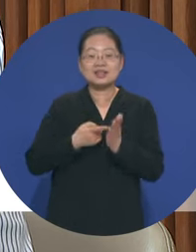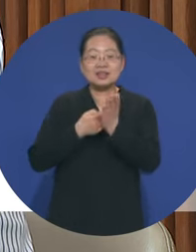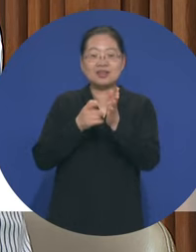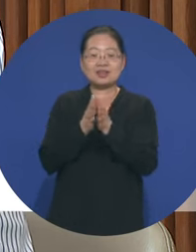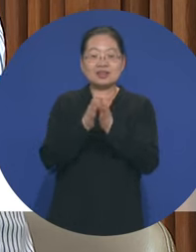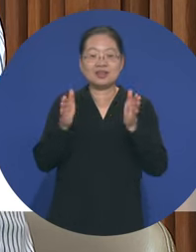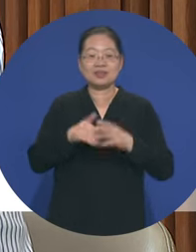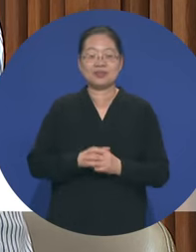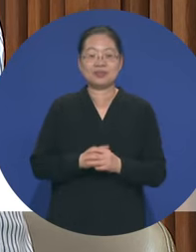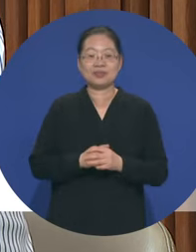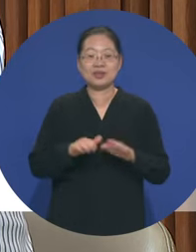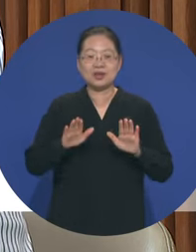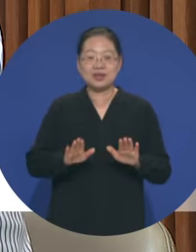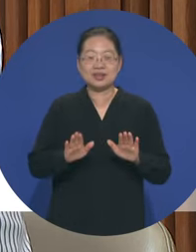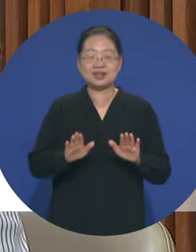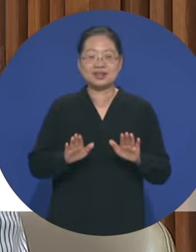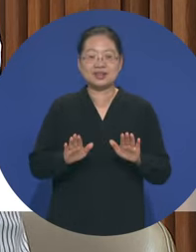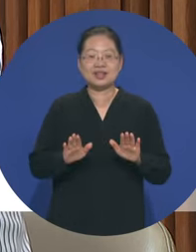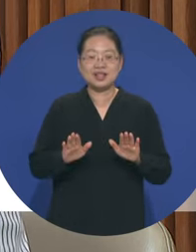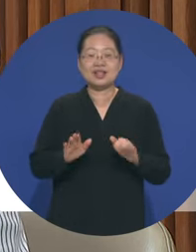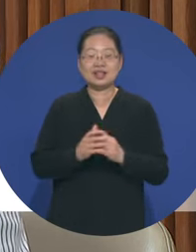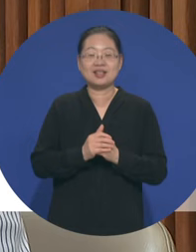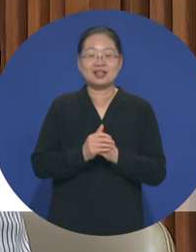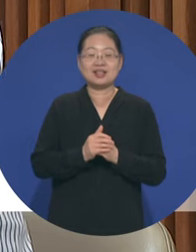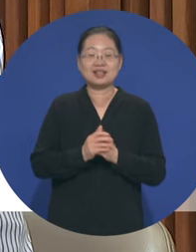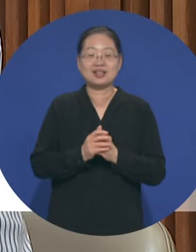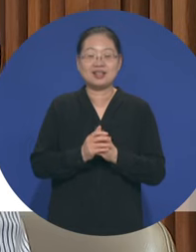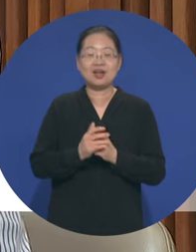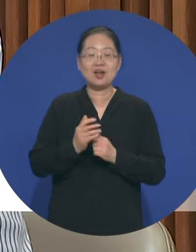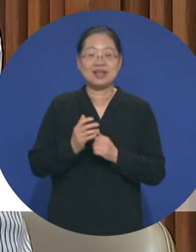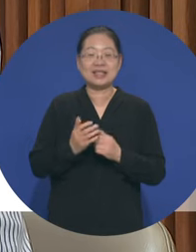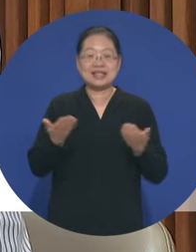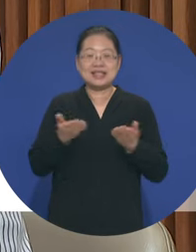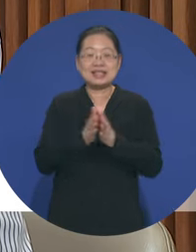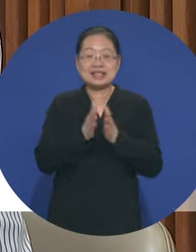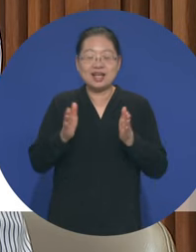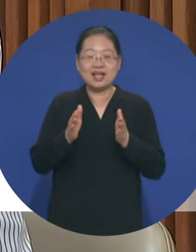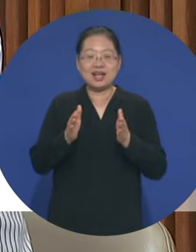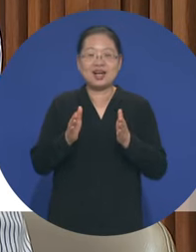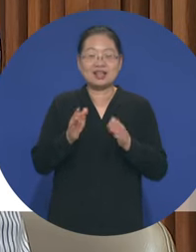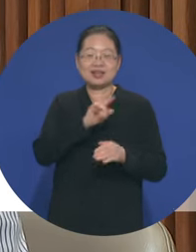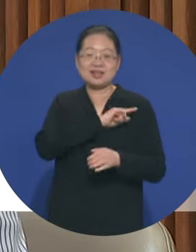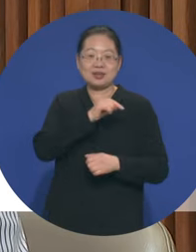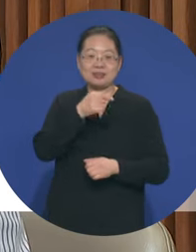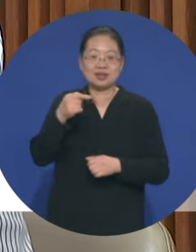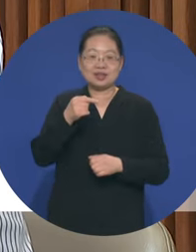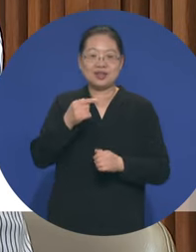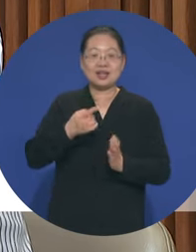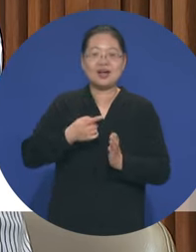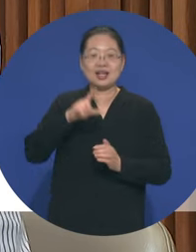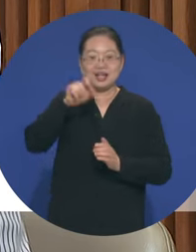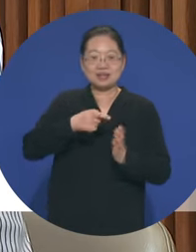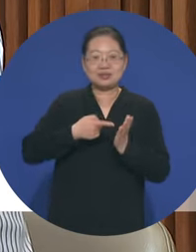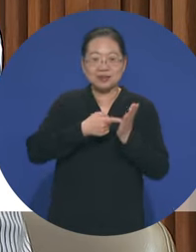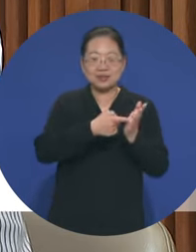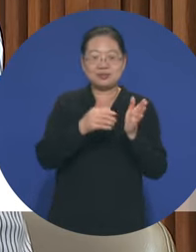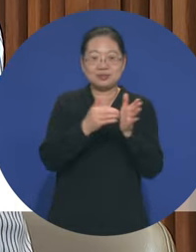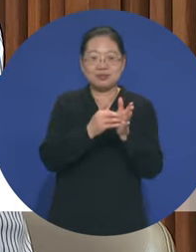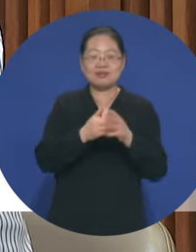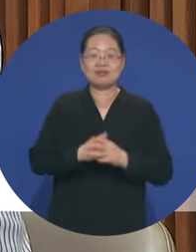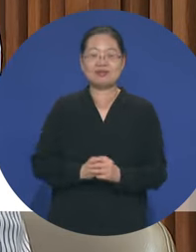신청이 시작됩니다. 저도 오늘 출근해서 다른 일에 앞서 제일 먼저 이 카드 발급을